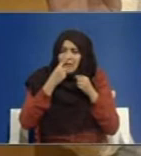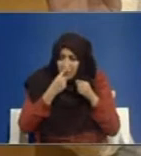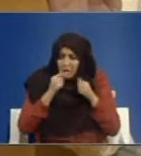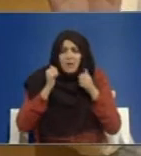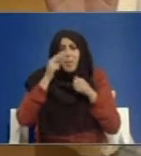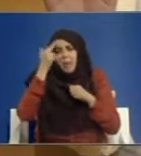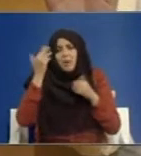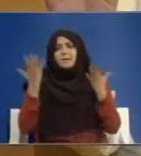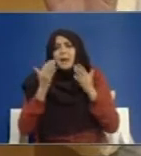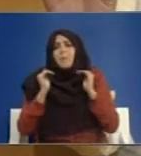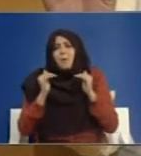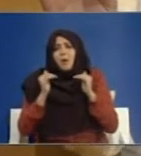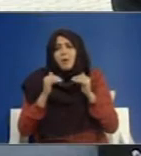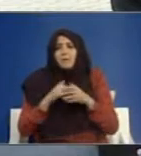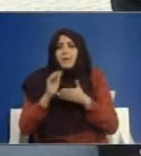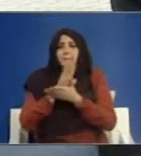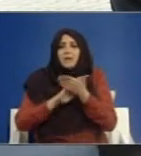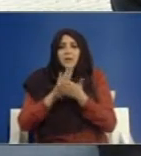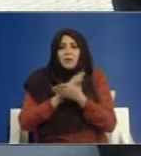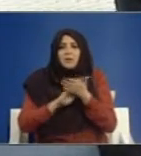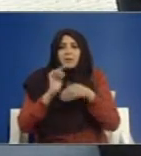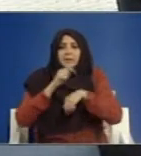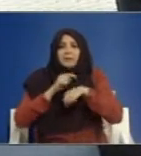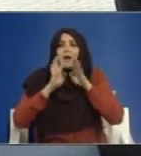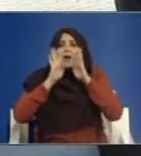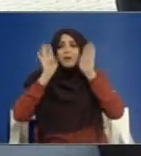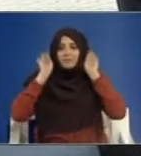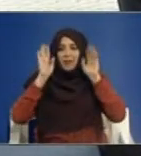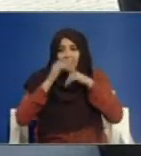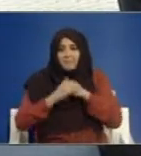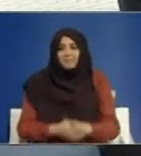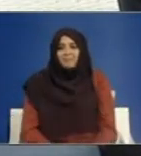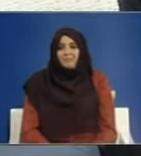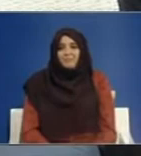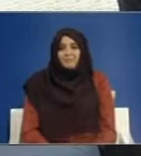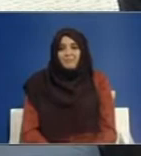لحظة وفي كل حين. اسمح لي الشيخ محمد، الآن نستمع إلى أذان المغرب.